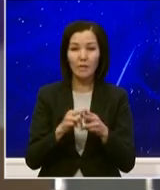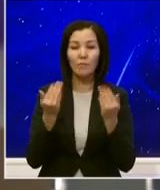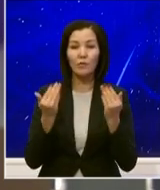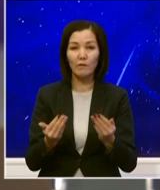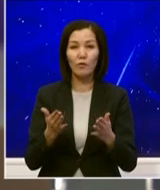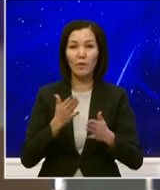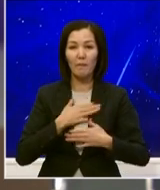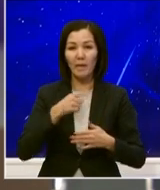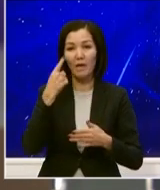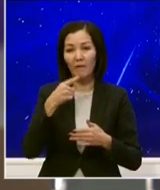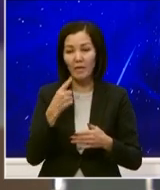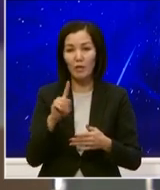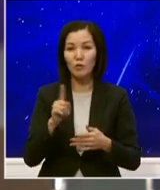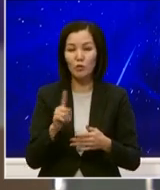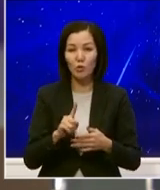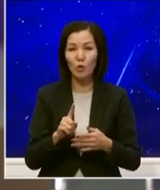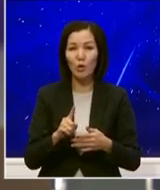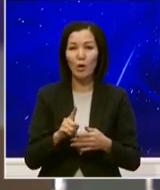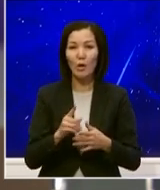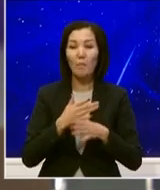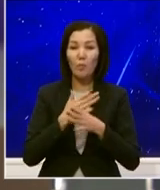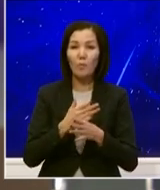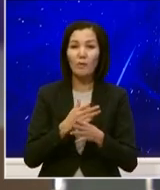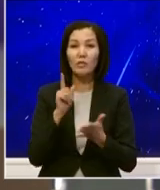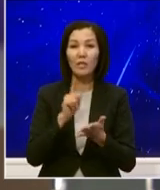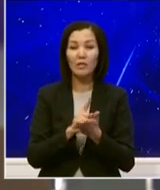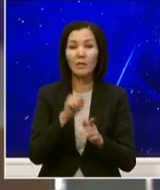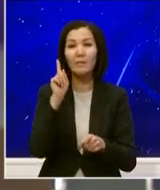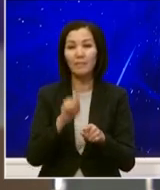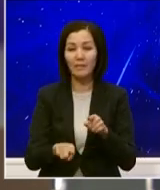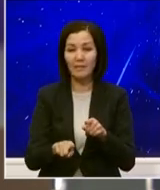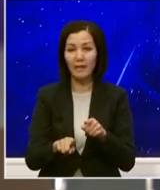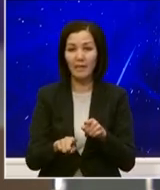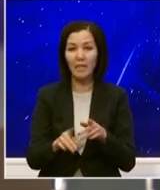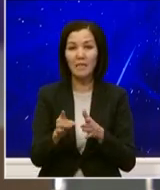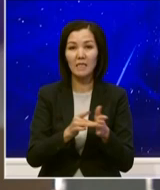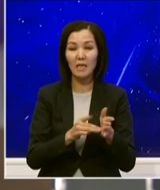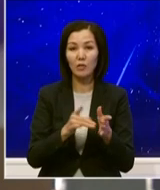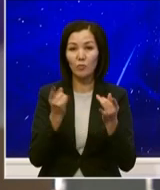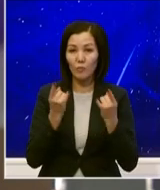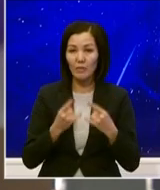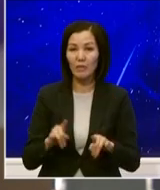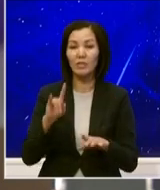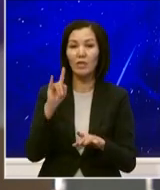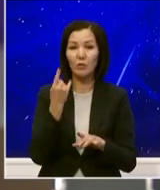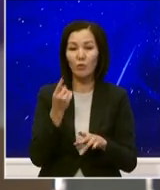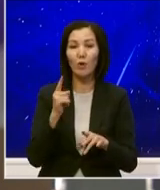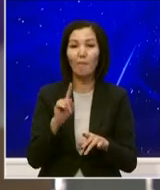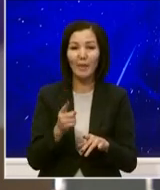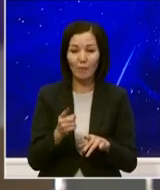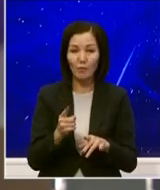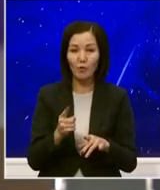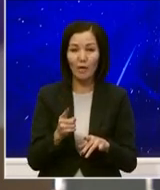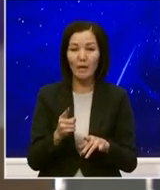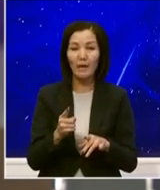сегодня говорили о том, что помощь должна быть быстрая сразу же после рождения ребенка. Потому что